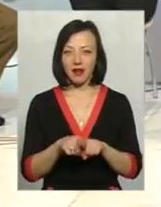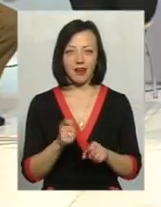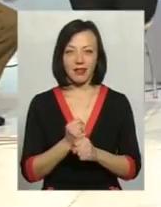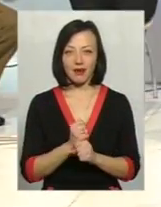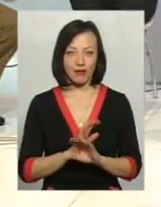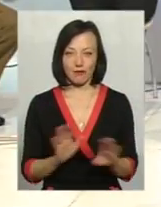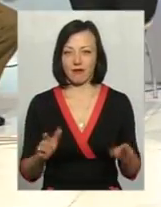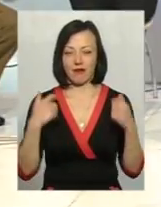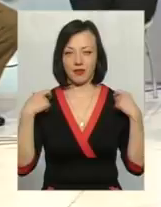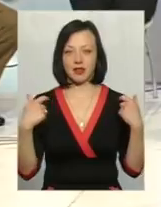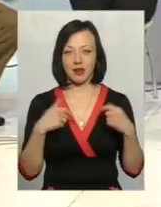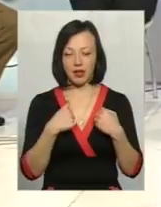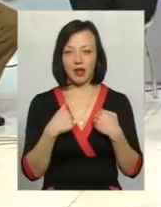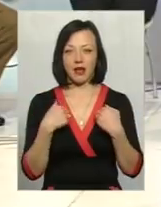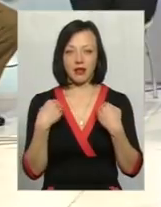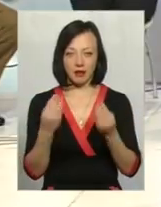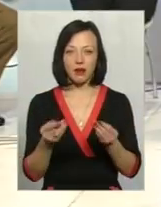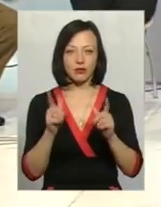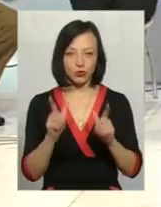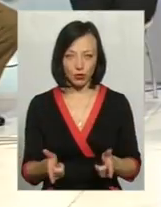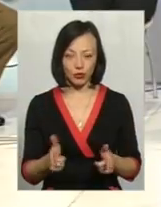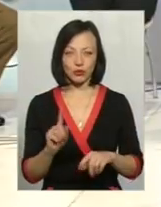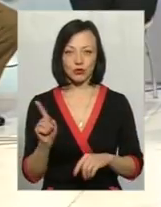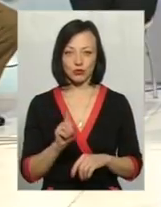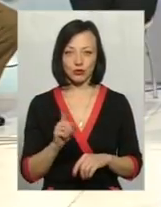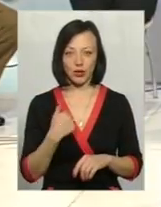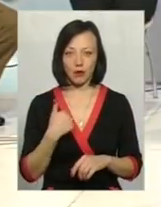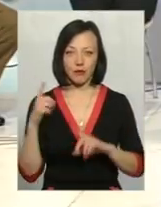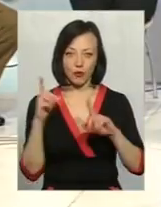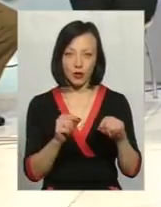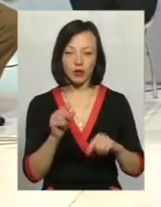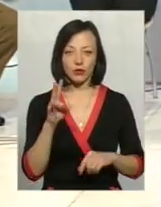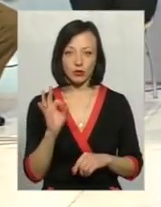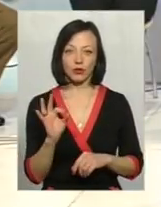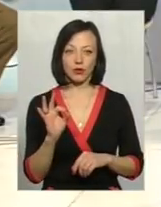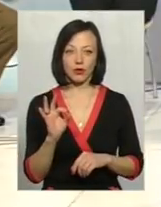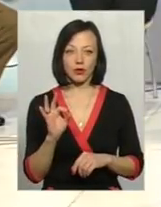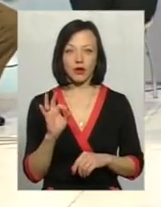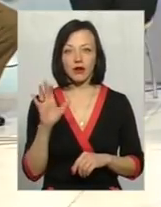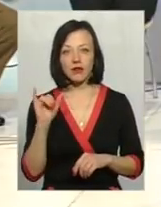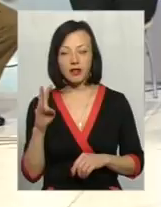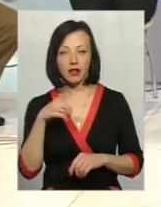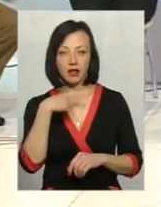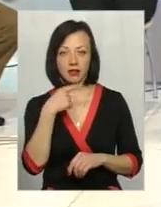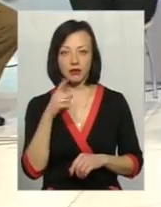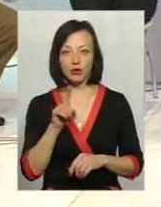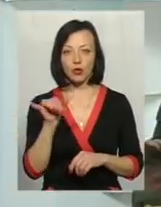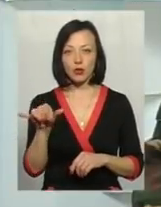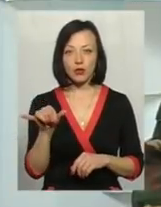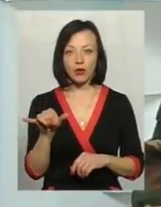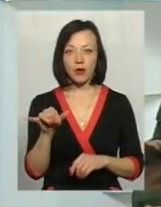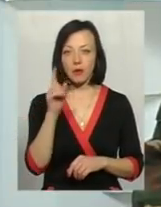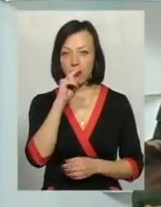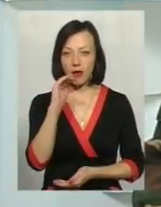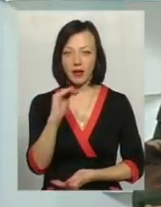роблять. Я дав згоду на те, що я поїду, хоча він регламентував тим, що в нього маленька дитина,